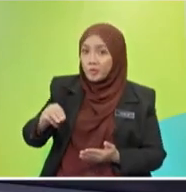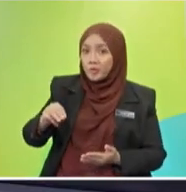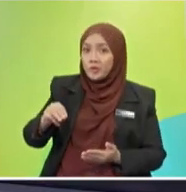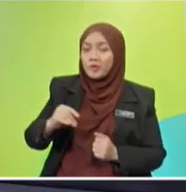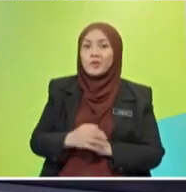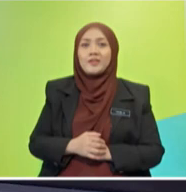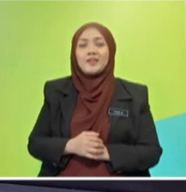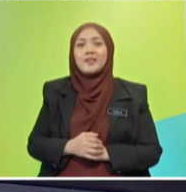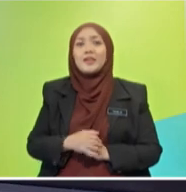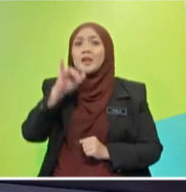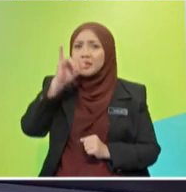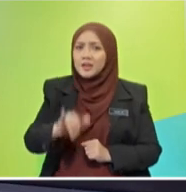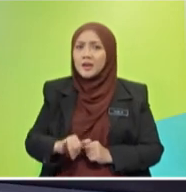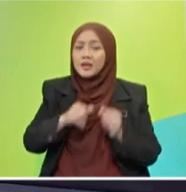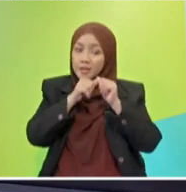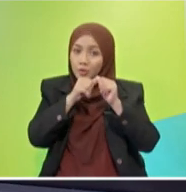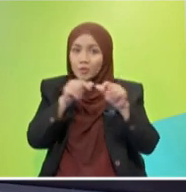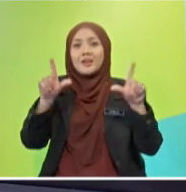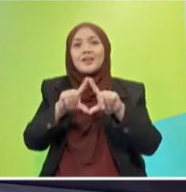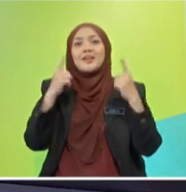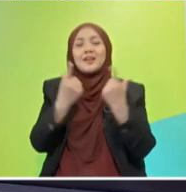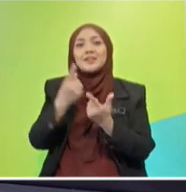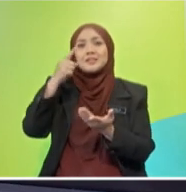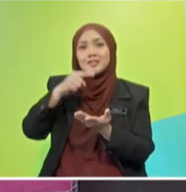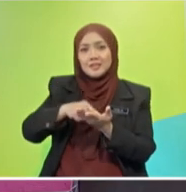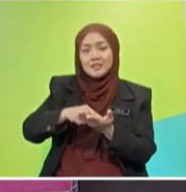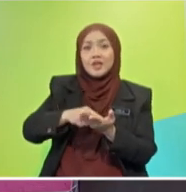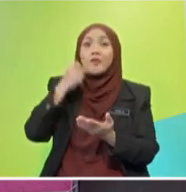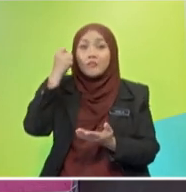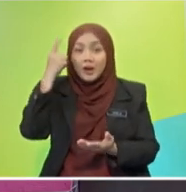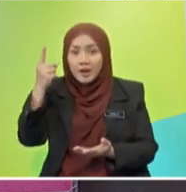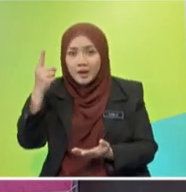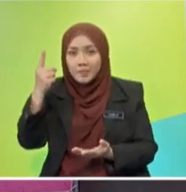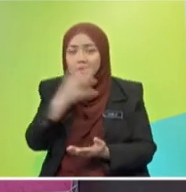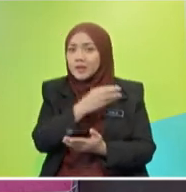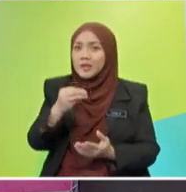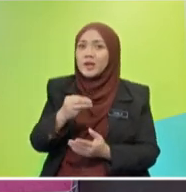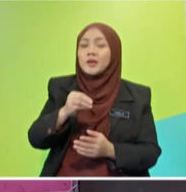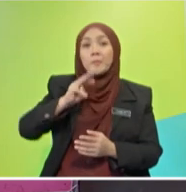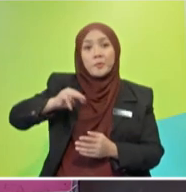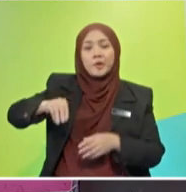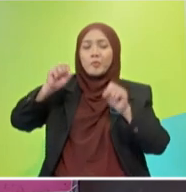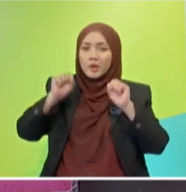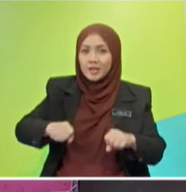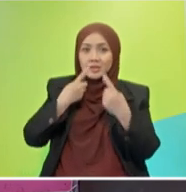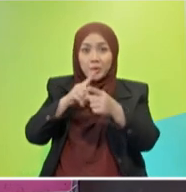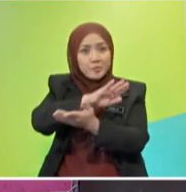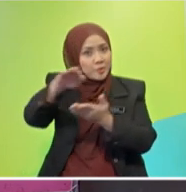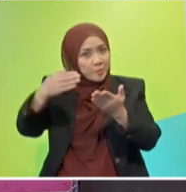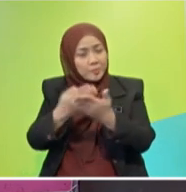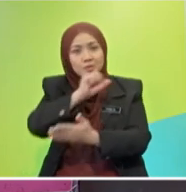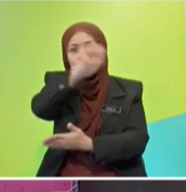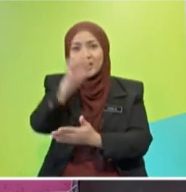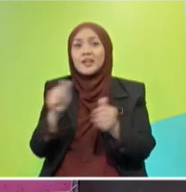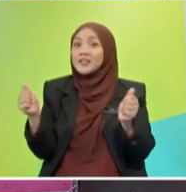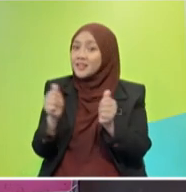mengikuti kelas ini paham ya apa yang cukup aja mereka betul ya